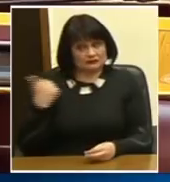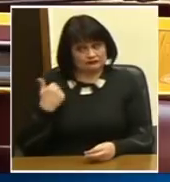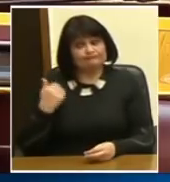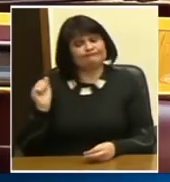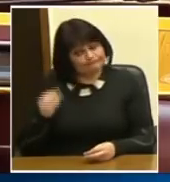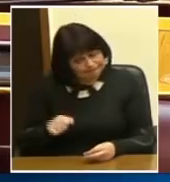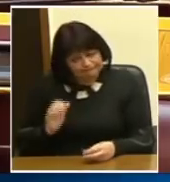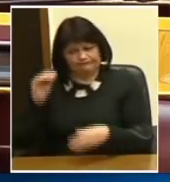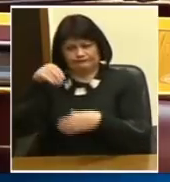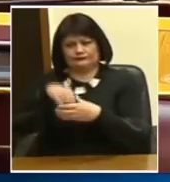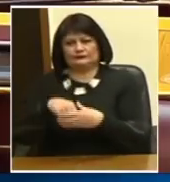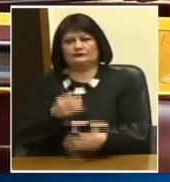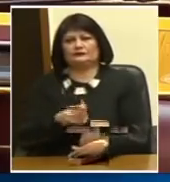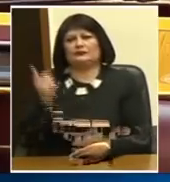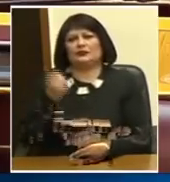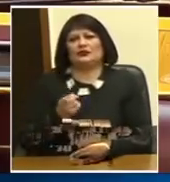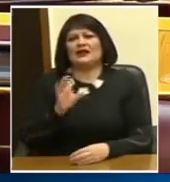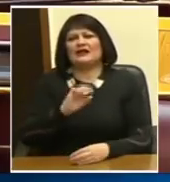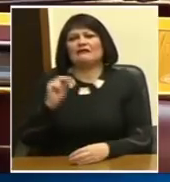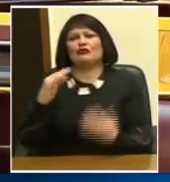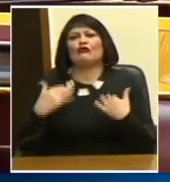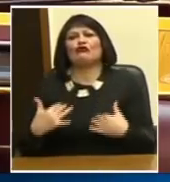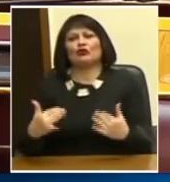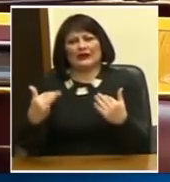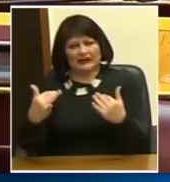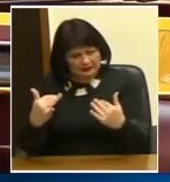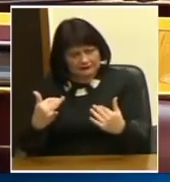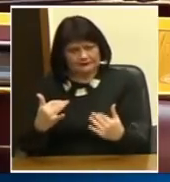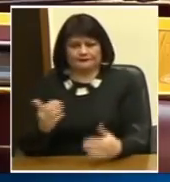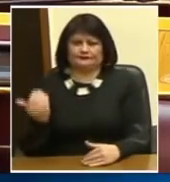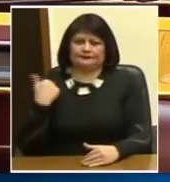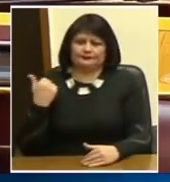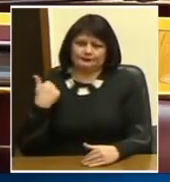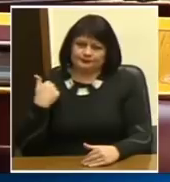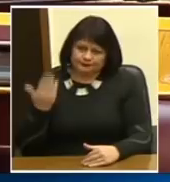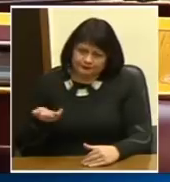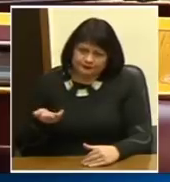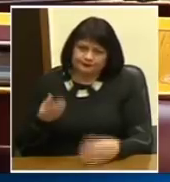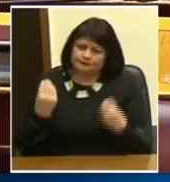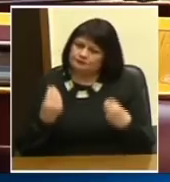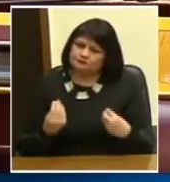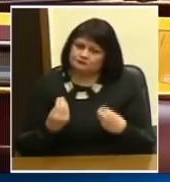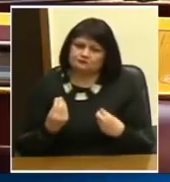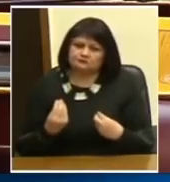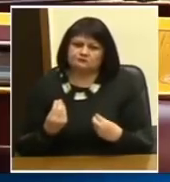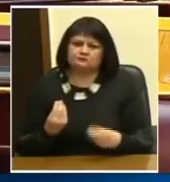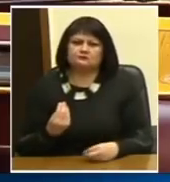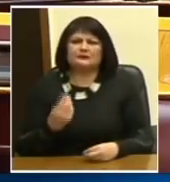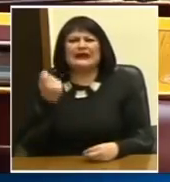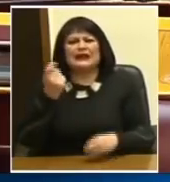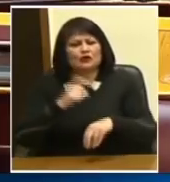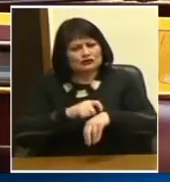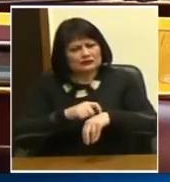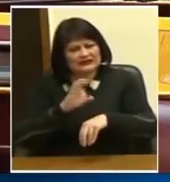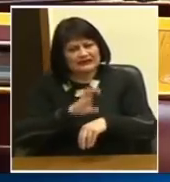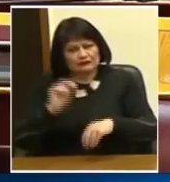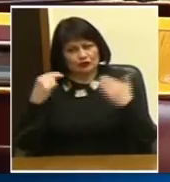στην μεγάλη πλειοψηφία του Ευρωκοινοβουλίου και μάλιστα το είπα ρητά ότι ήταν από τις καλύτερες, ίσως λίγες στιγμές του,